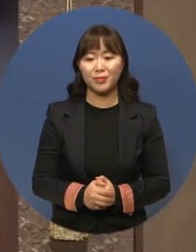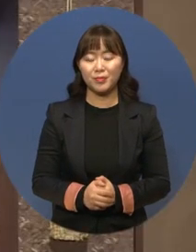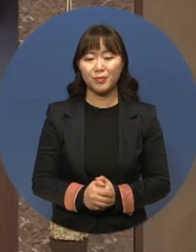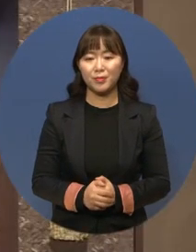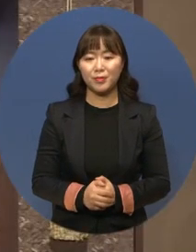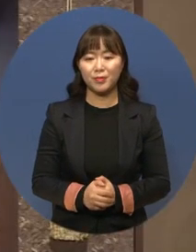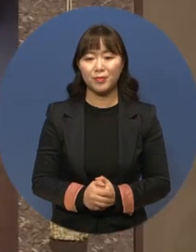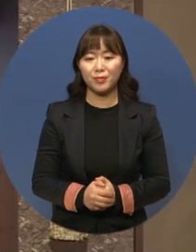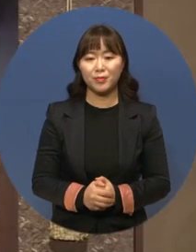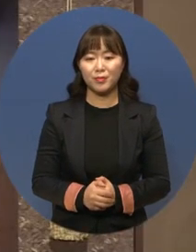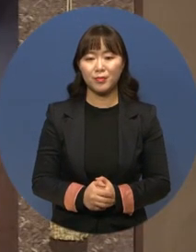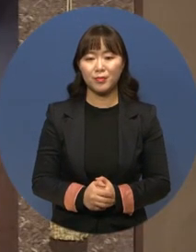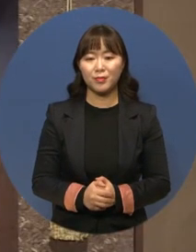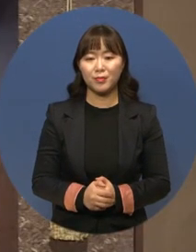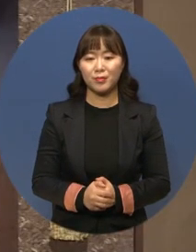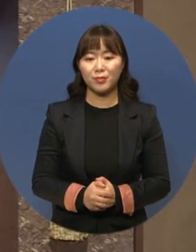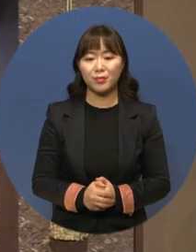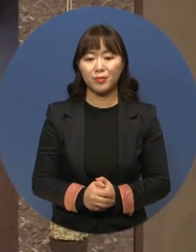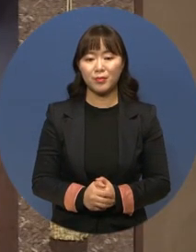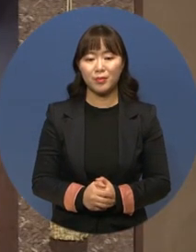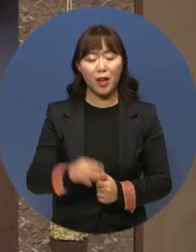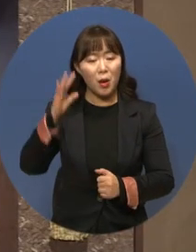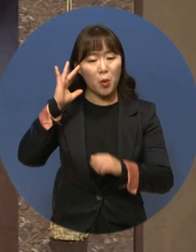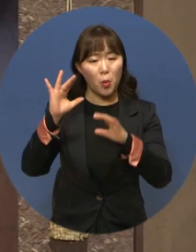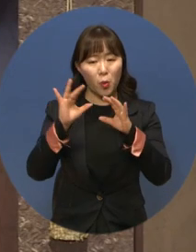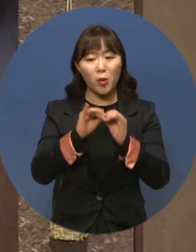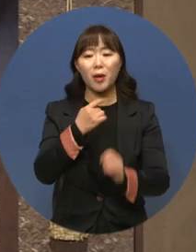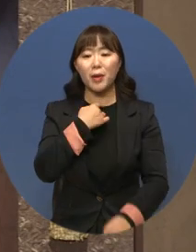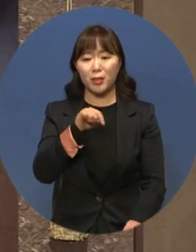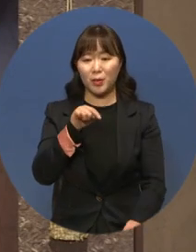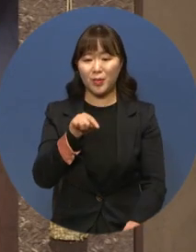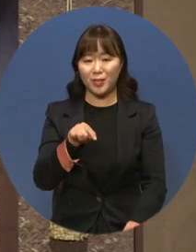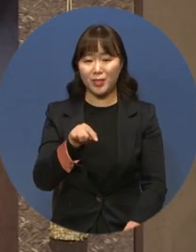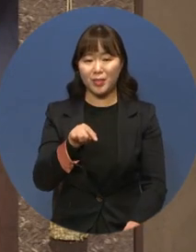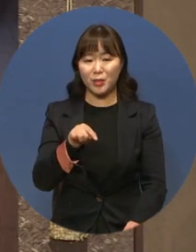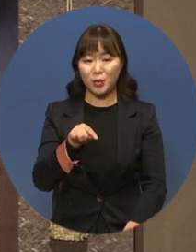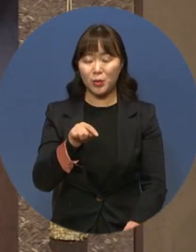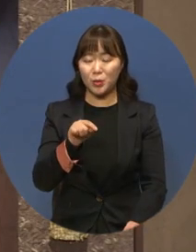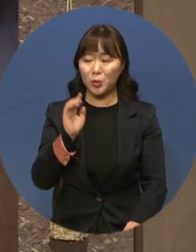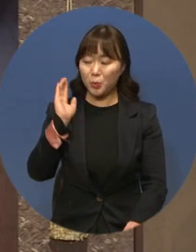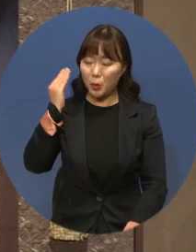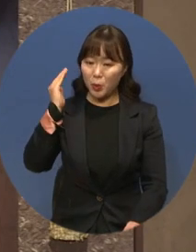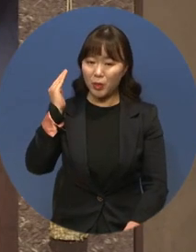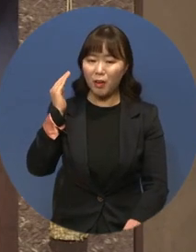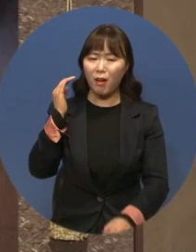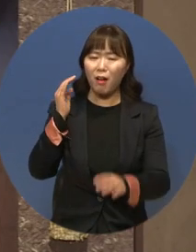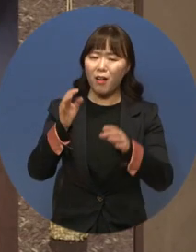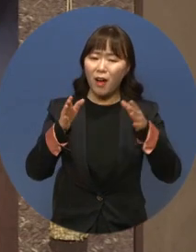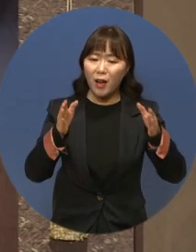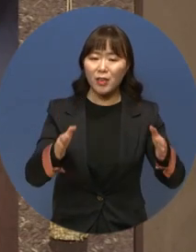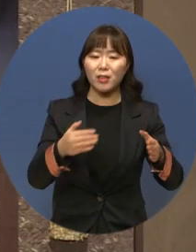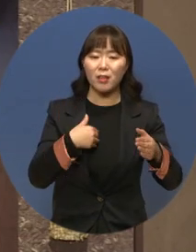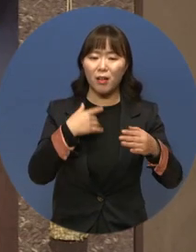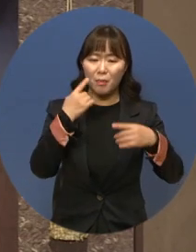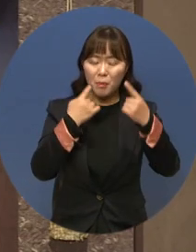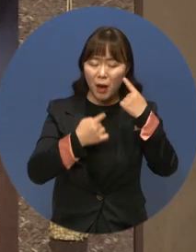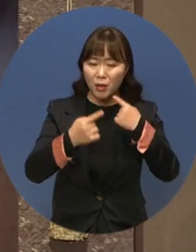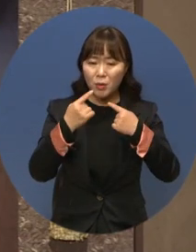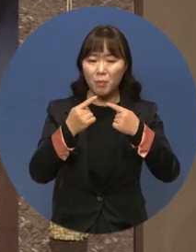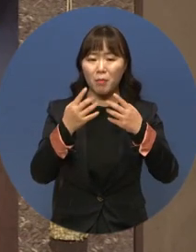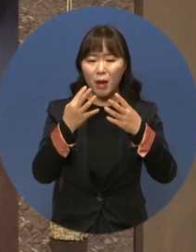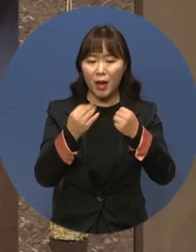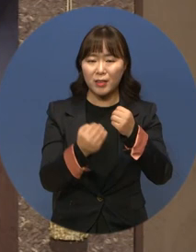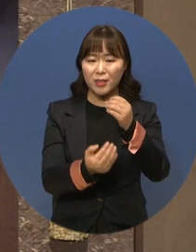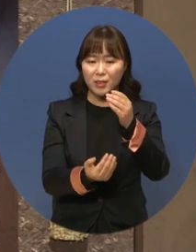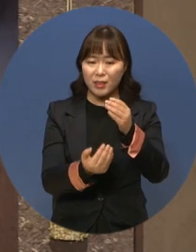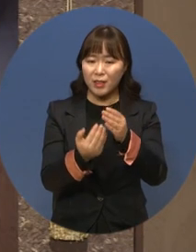그러니까 그 공감을 했던 부분들이 네. 뭐 최근 몇년 안에